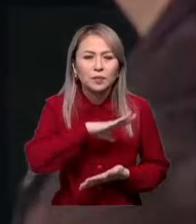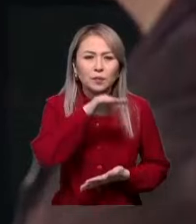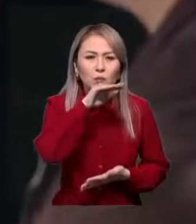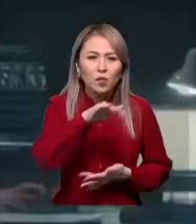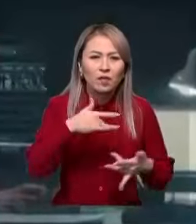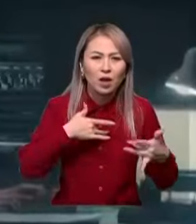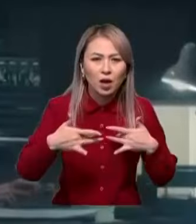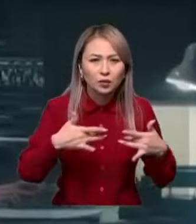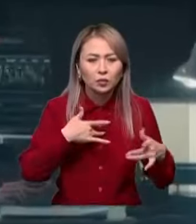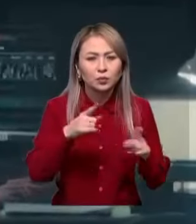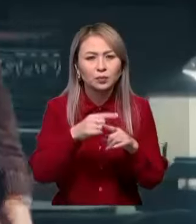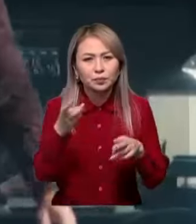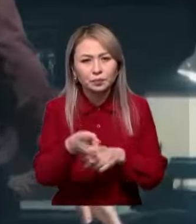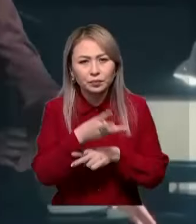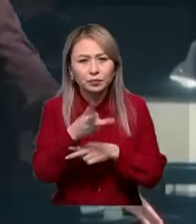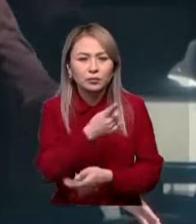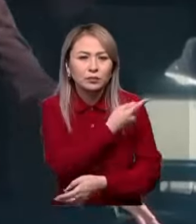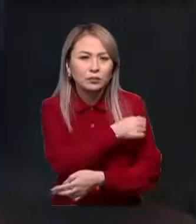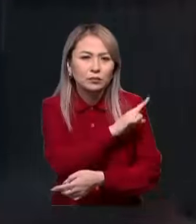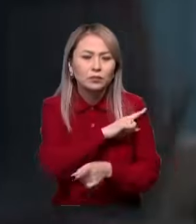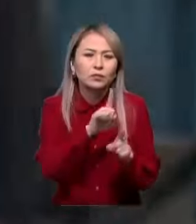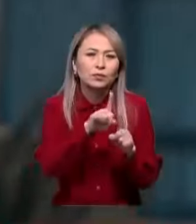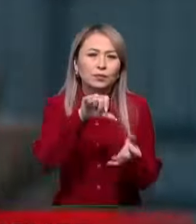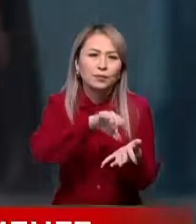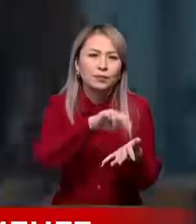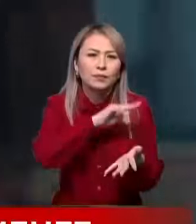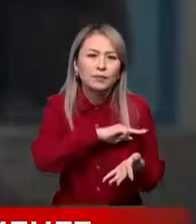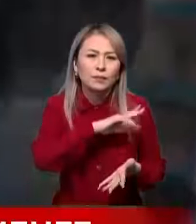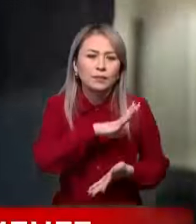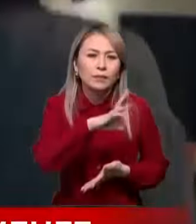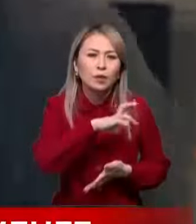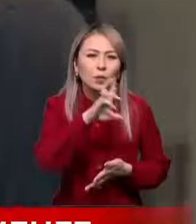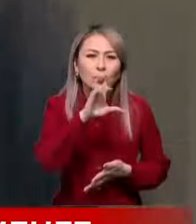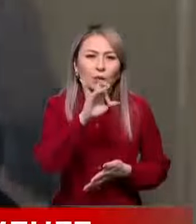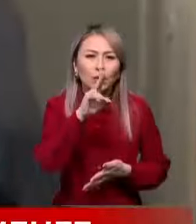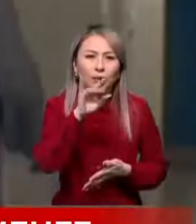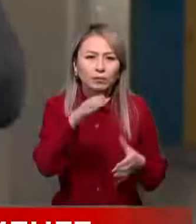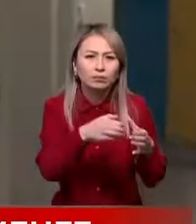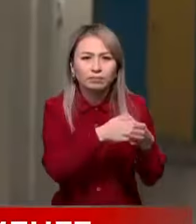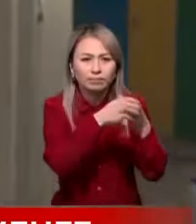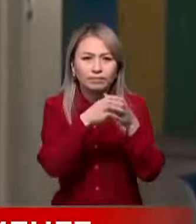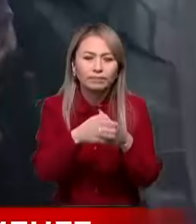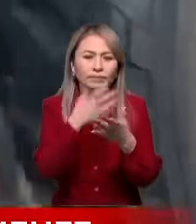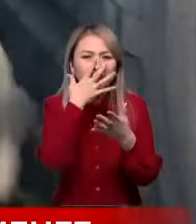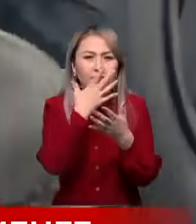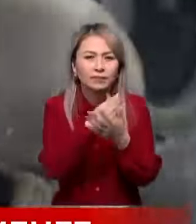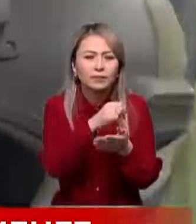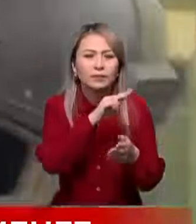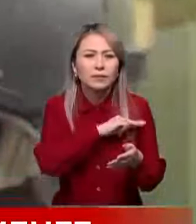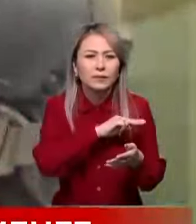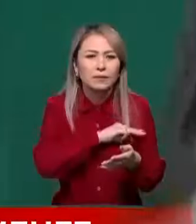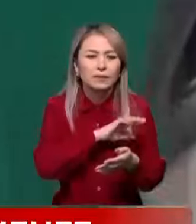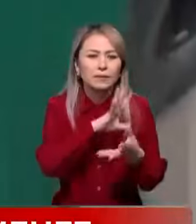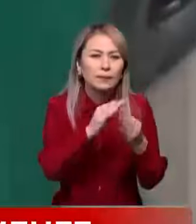актерлерден бөлек өрт сөндірушілер, медбикелер, тәртіп сақшылары да жұмылдырылды. Тіпті бүркіт жасағы да шақырылды. Әр саланың мамандары өздеріне жүктелген